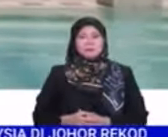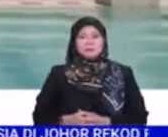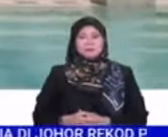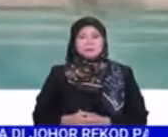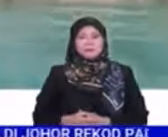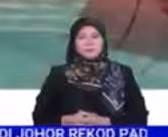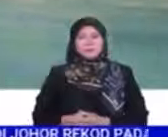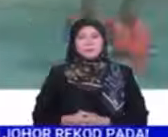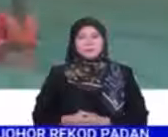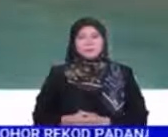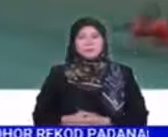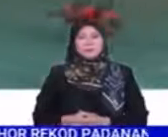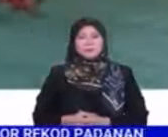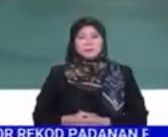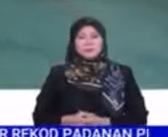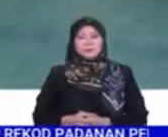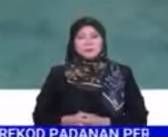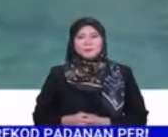Tali!